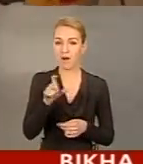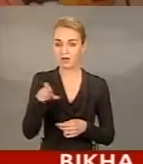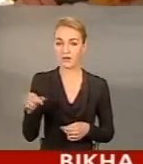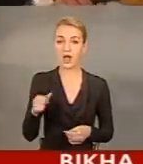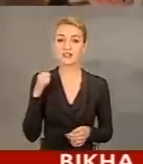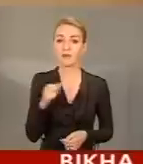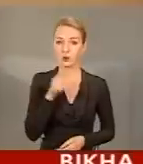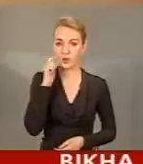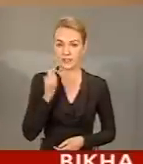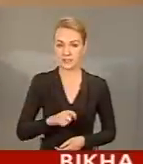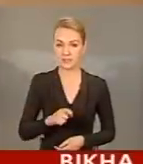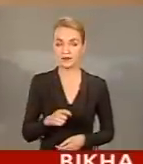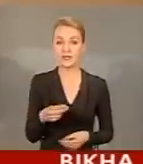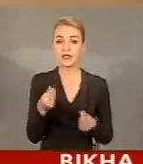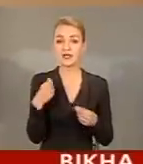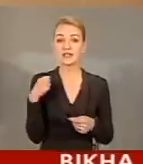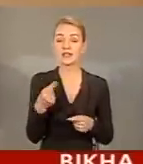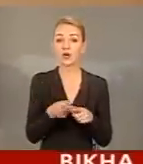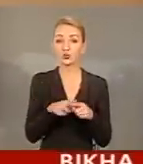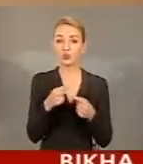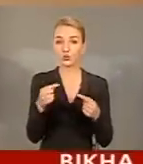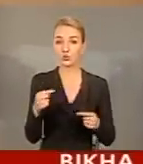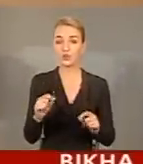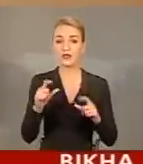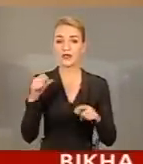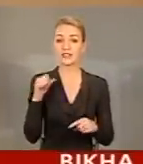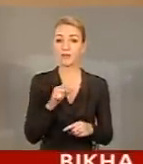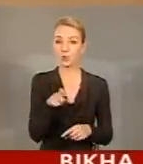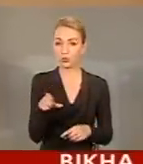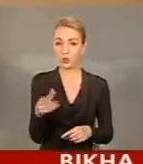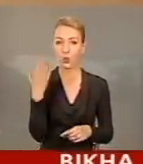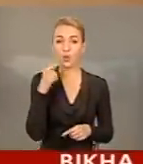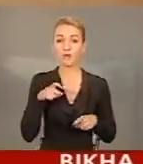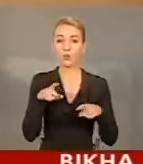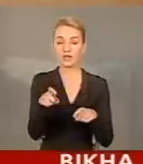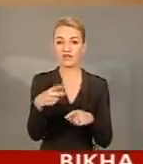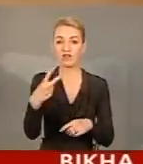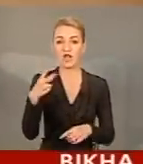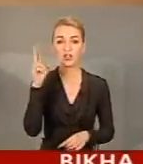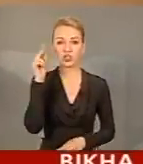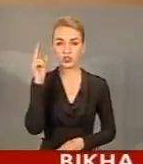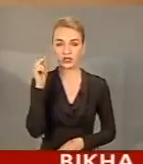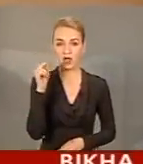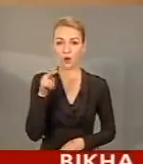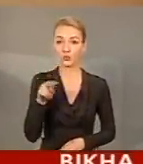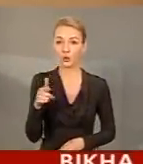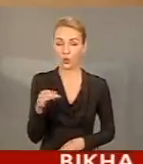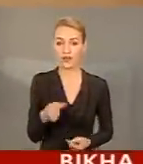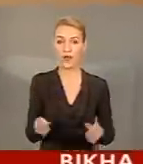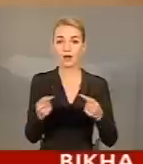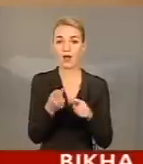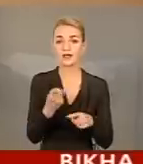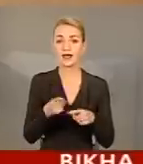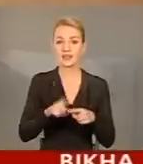самі українці. Ціни на цю продукцію підняли самі люди. Коли вони побігли в 20-х числах лютого,